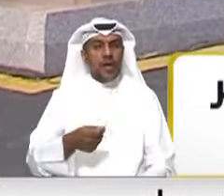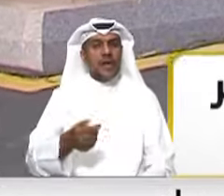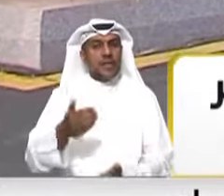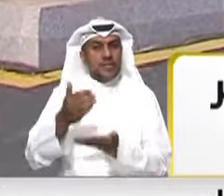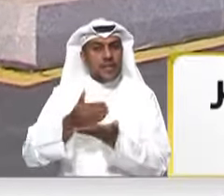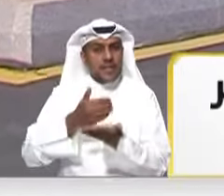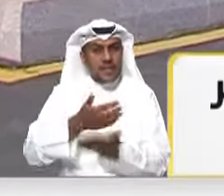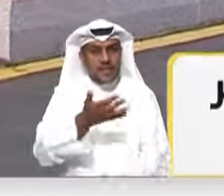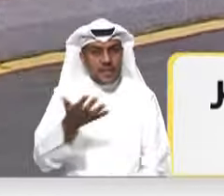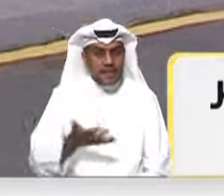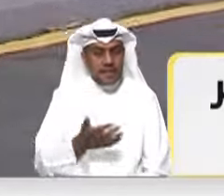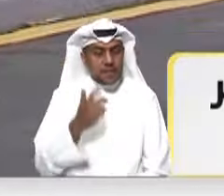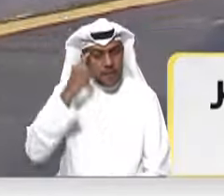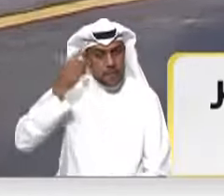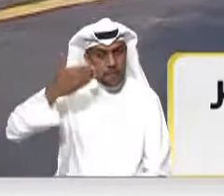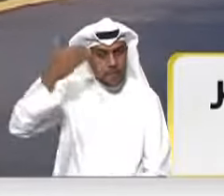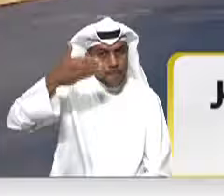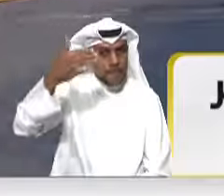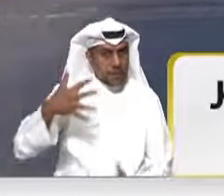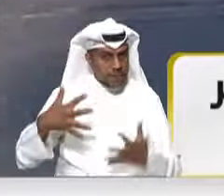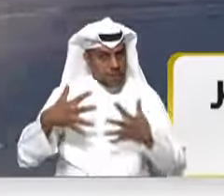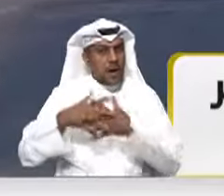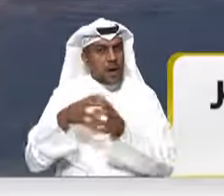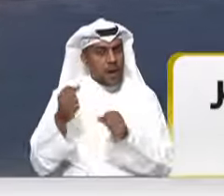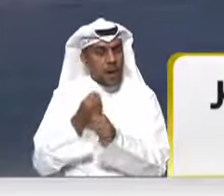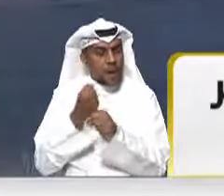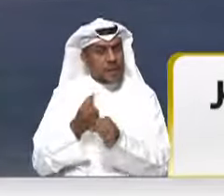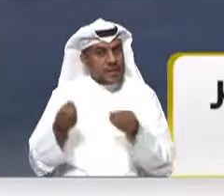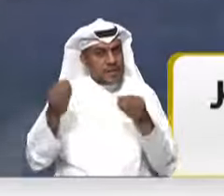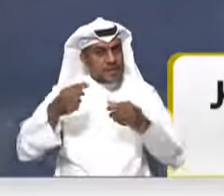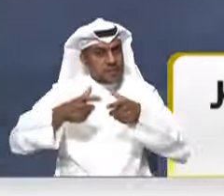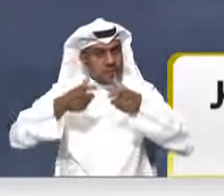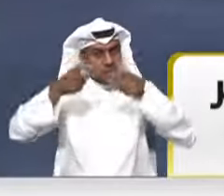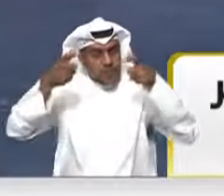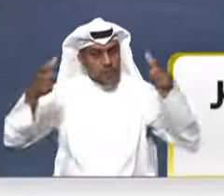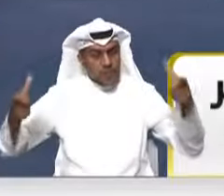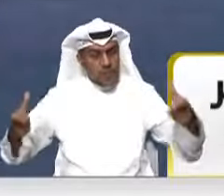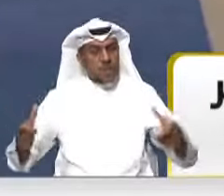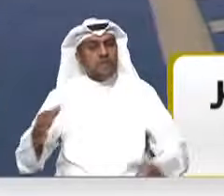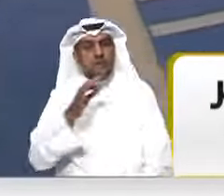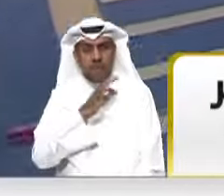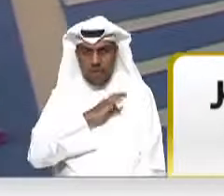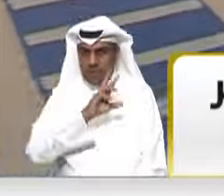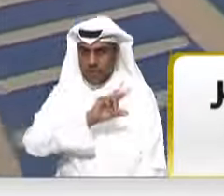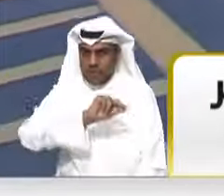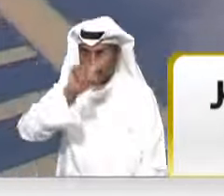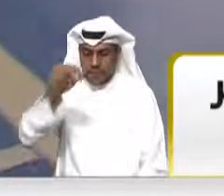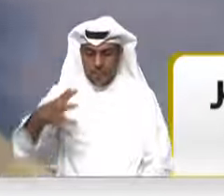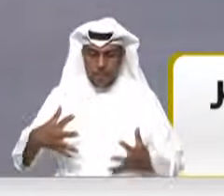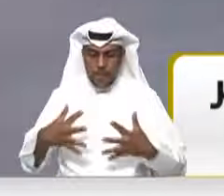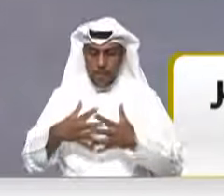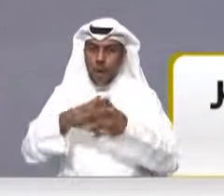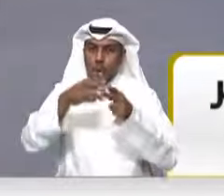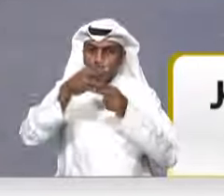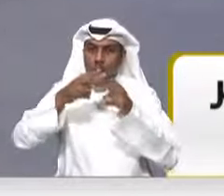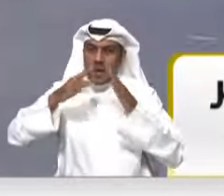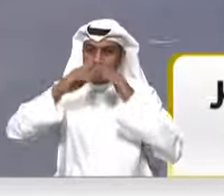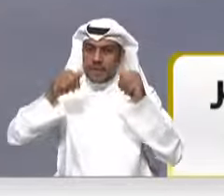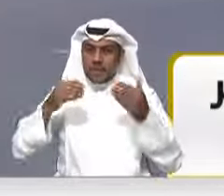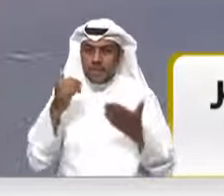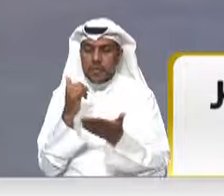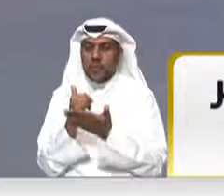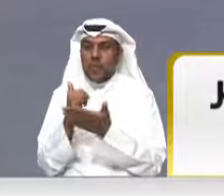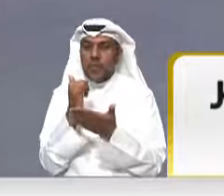الفترة القادمة على نحو يحقق مصالحهما المشتركة مع تكليف المسؤولين في